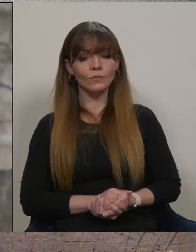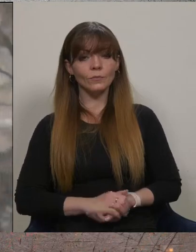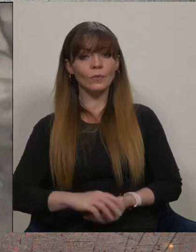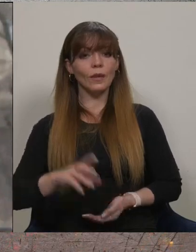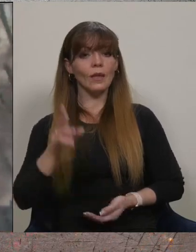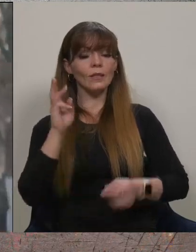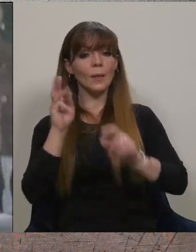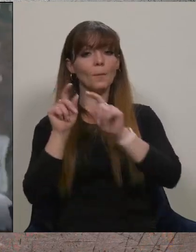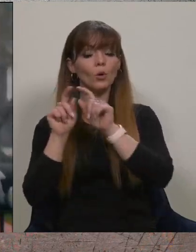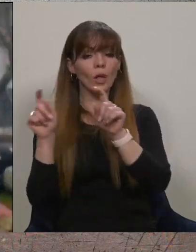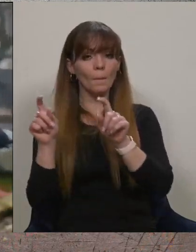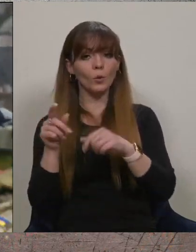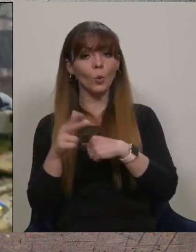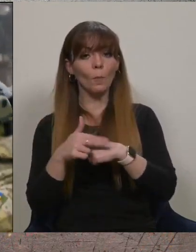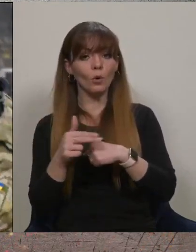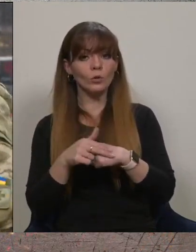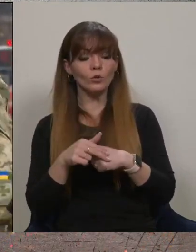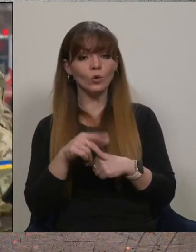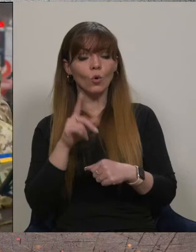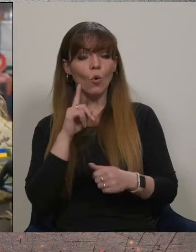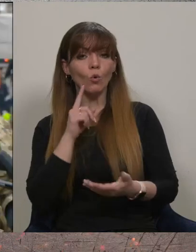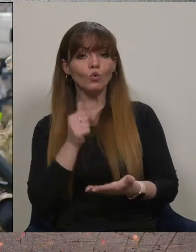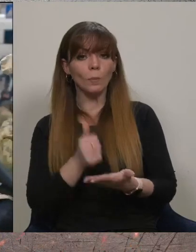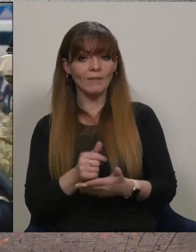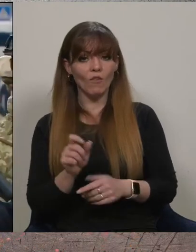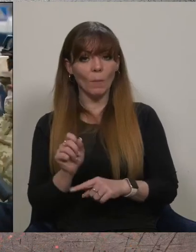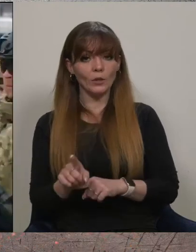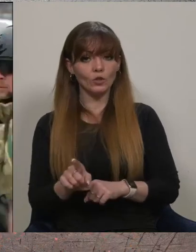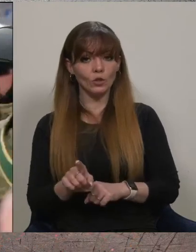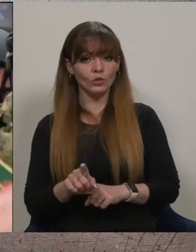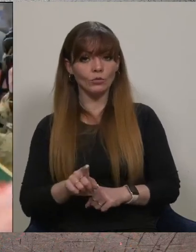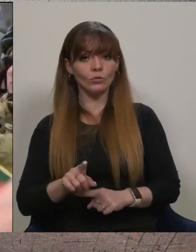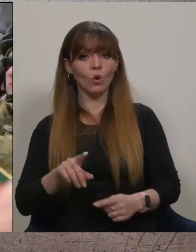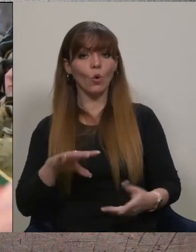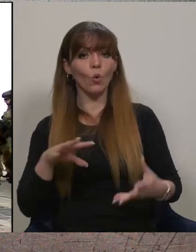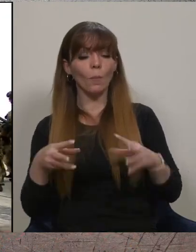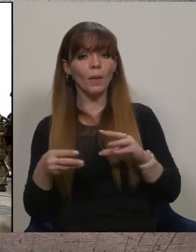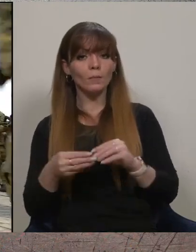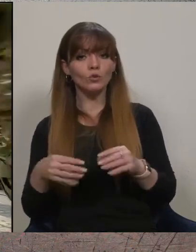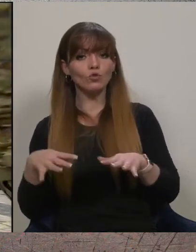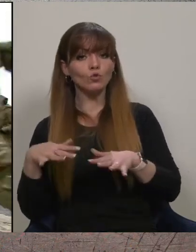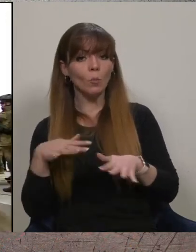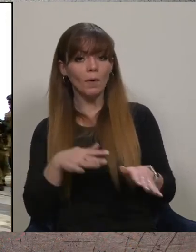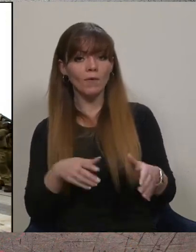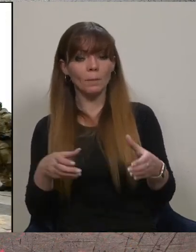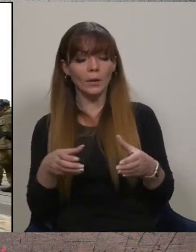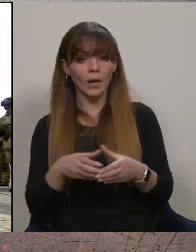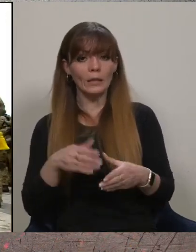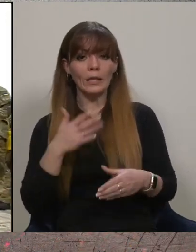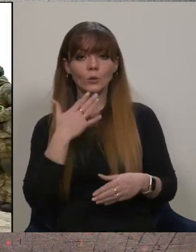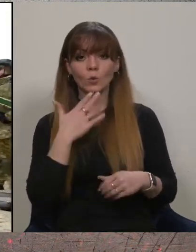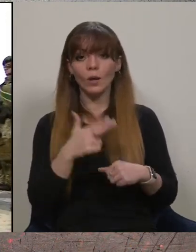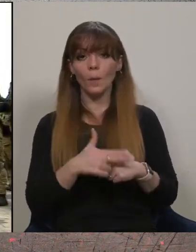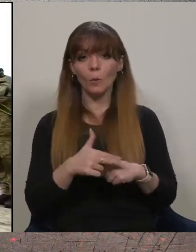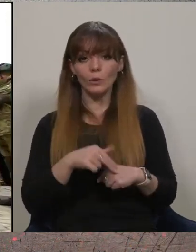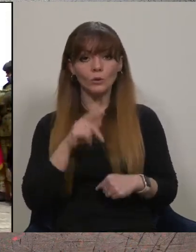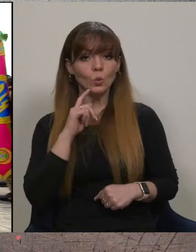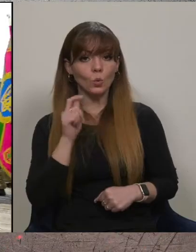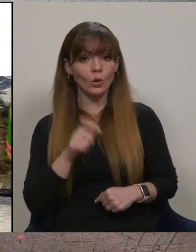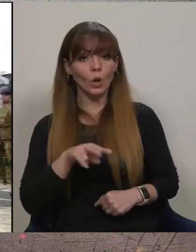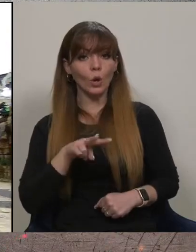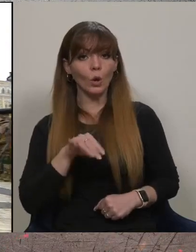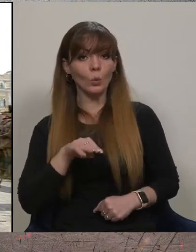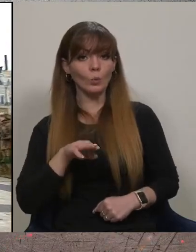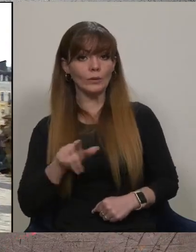Департаменту поліції особливого призначення об'єднана штурмова бригада Національної поліції України